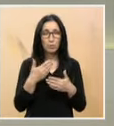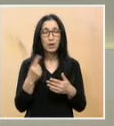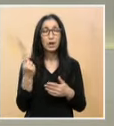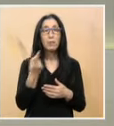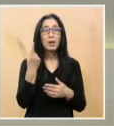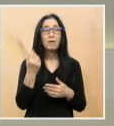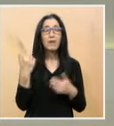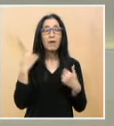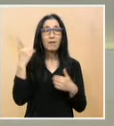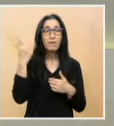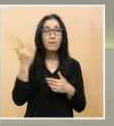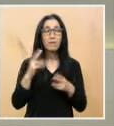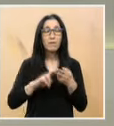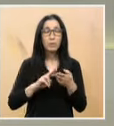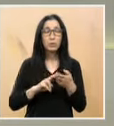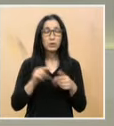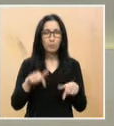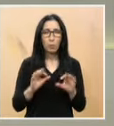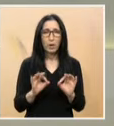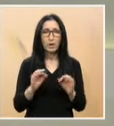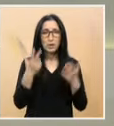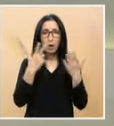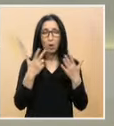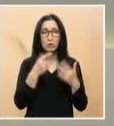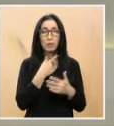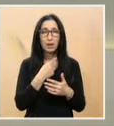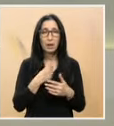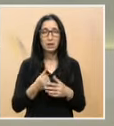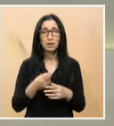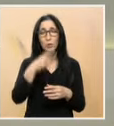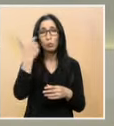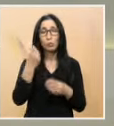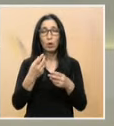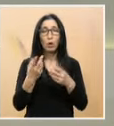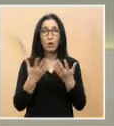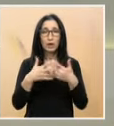Учебна. Първият випуск, който сме приели, в момента са 8-ми клас топлотехника.